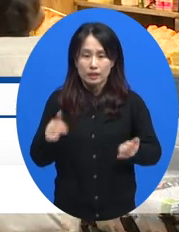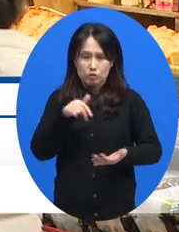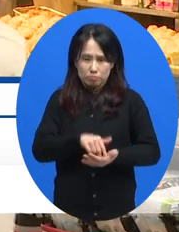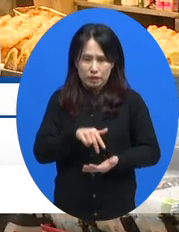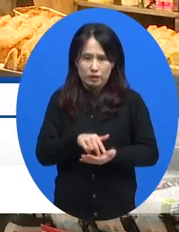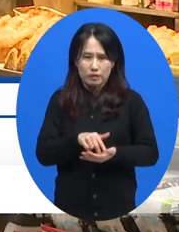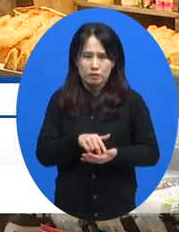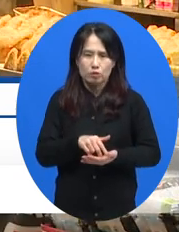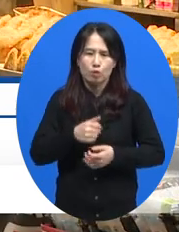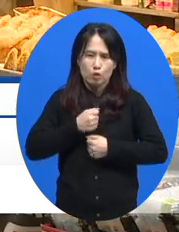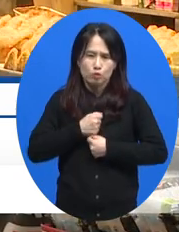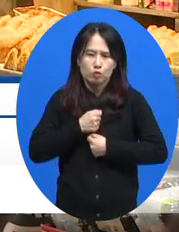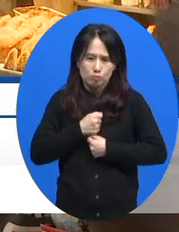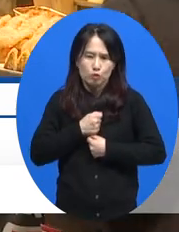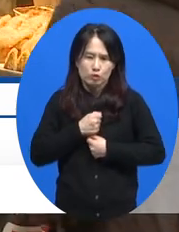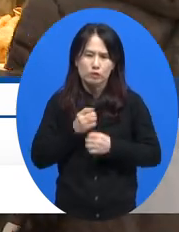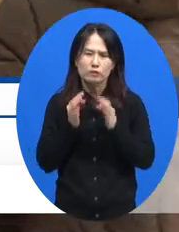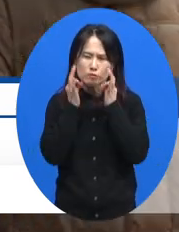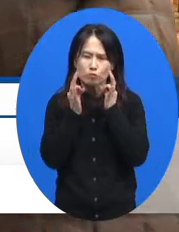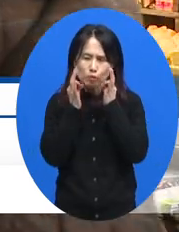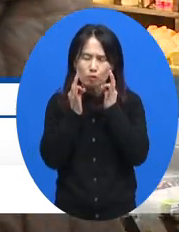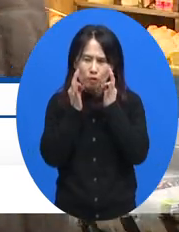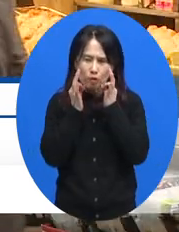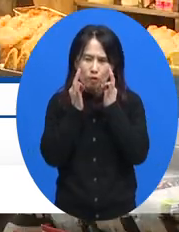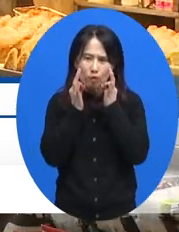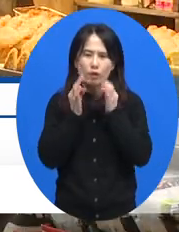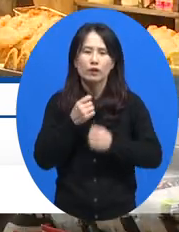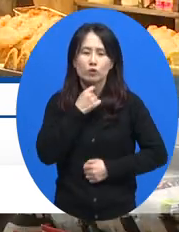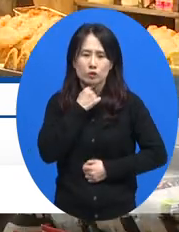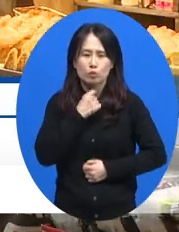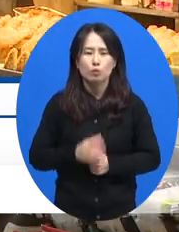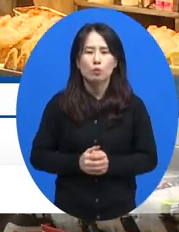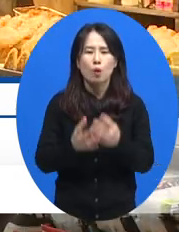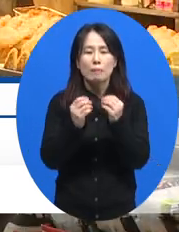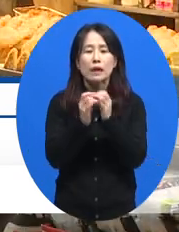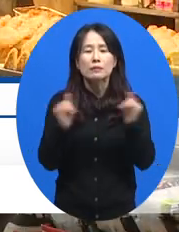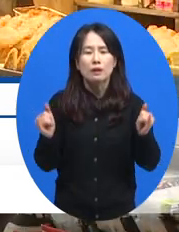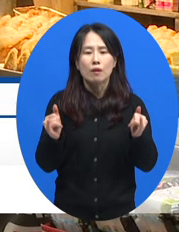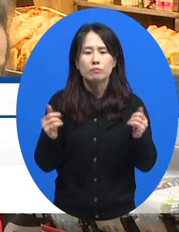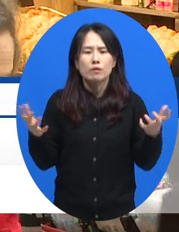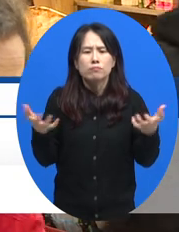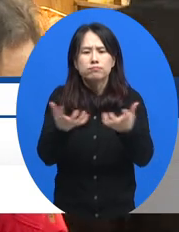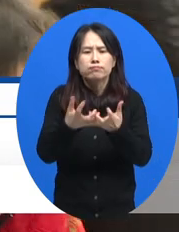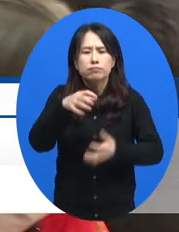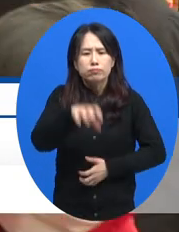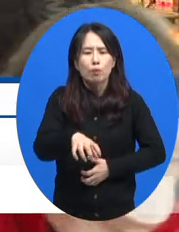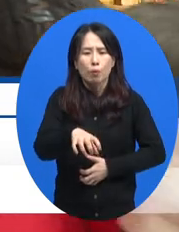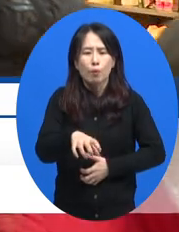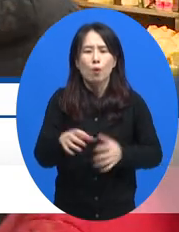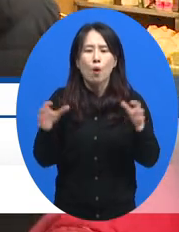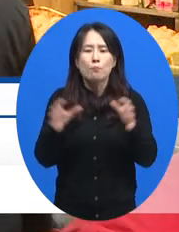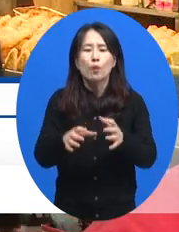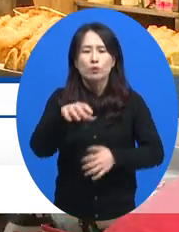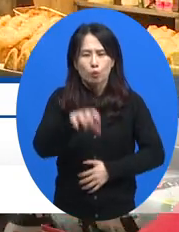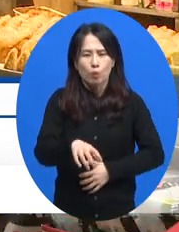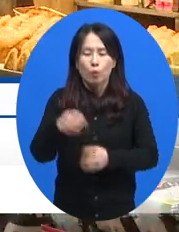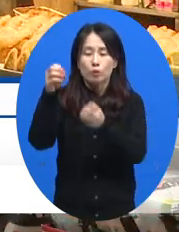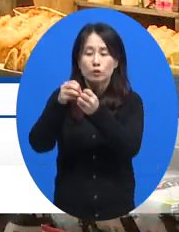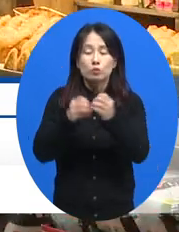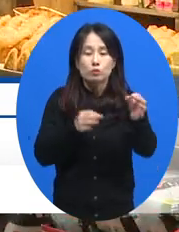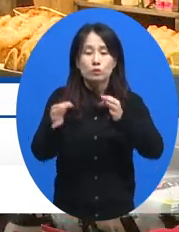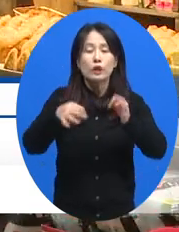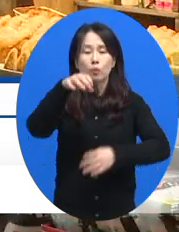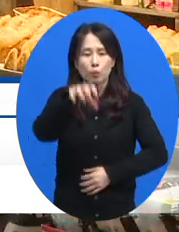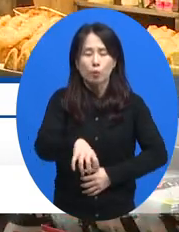정도 경각심을 갖고 임하는 자세뿐만 아니라 대다수 시민들이 많이 밀집되고 많이 모이는 장소인